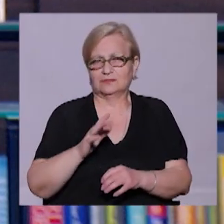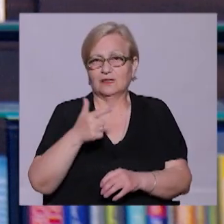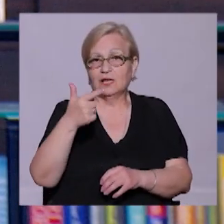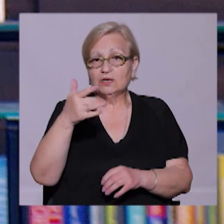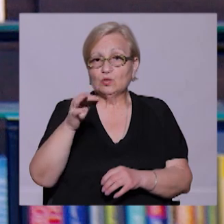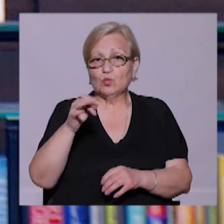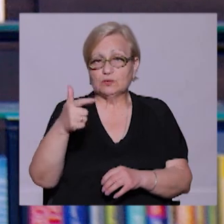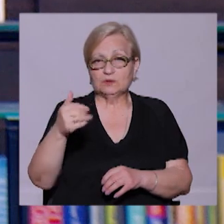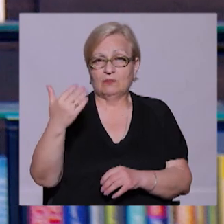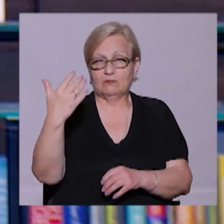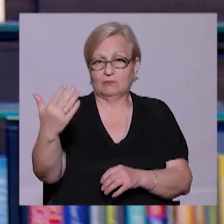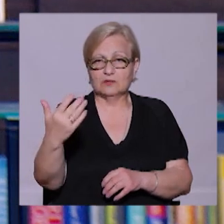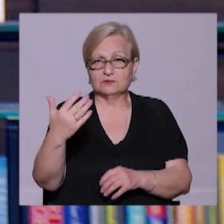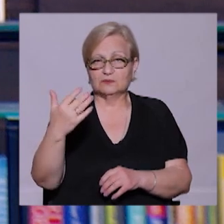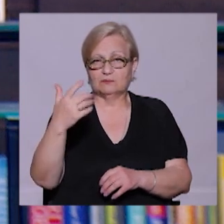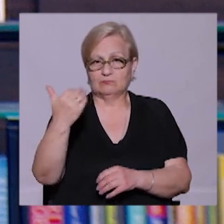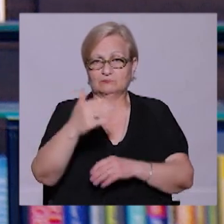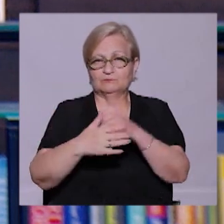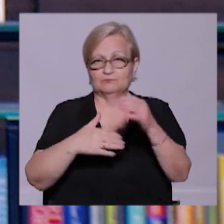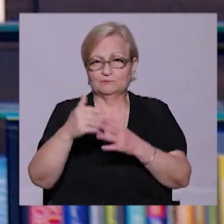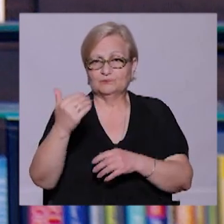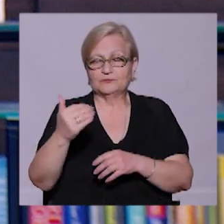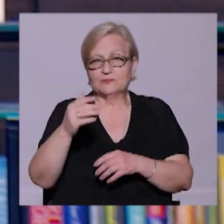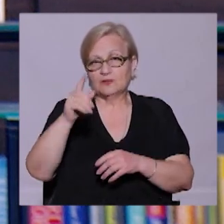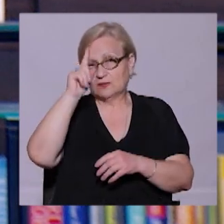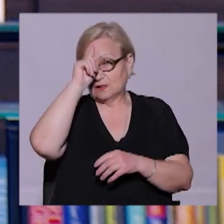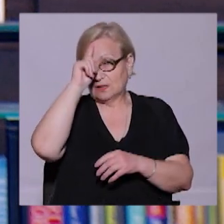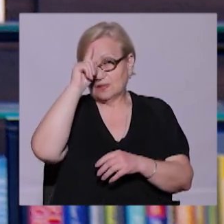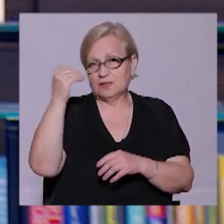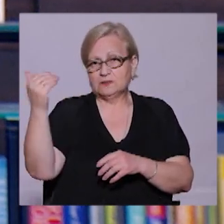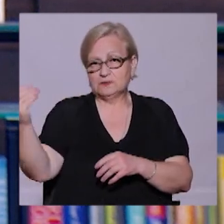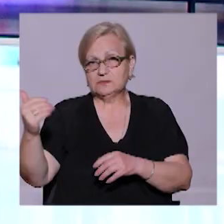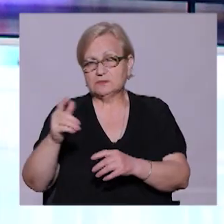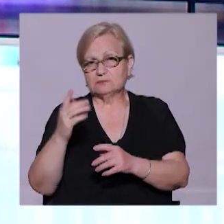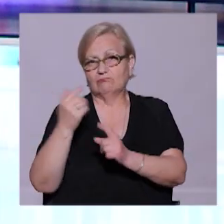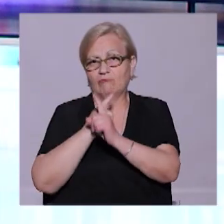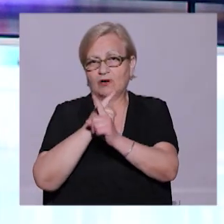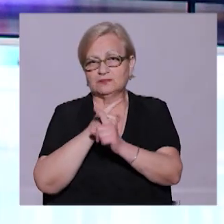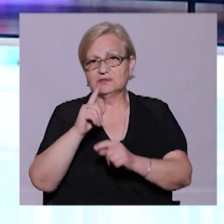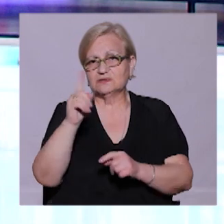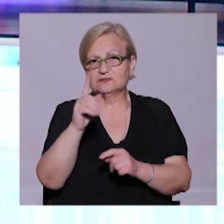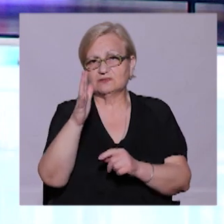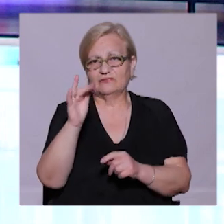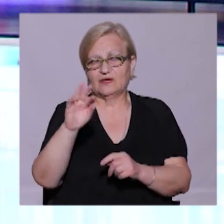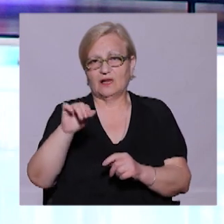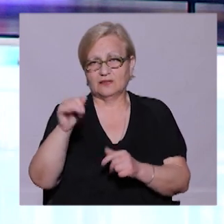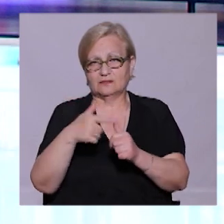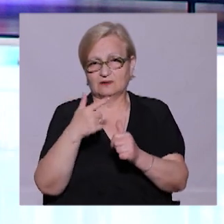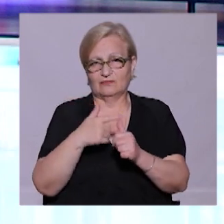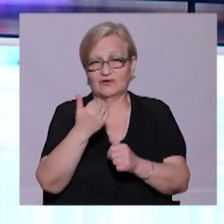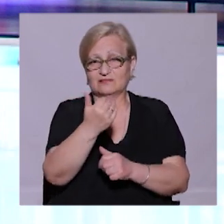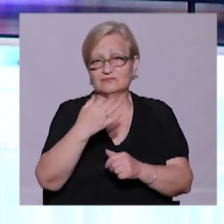მეფის მარჯვენა ხელს ყველაზე დიდი იდეოლოგს ზვიადი ქვია და მე მგონი ეს სახელები ხა თქვენთვის უკვე ძალიან